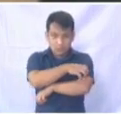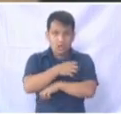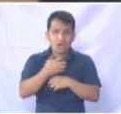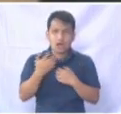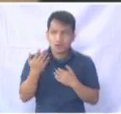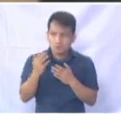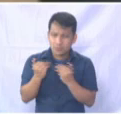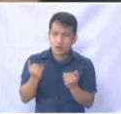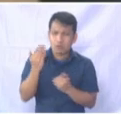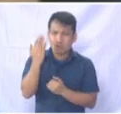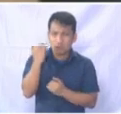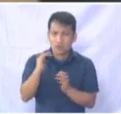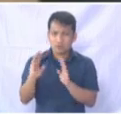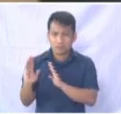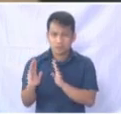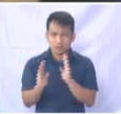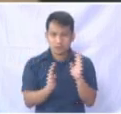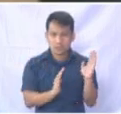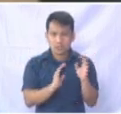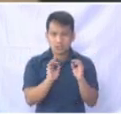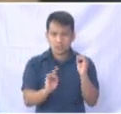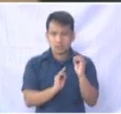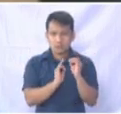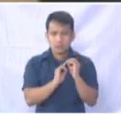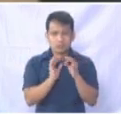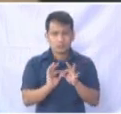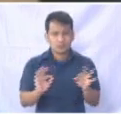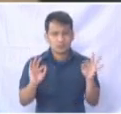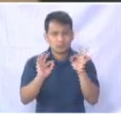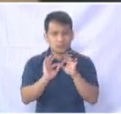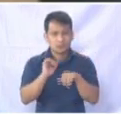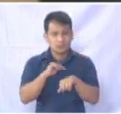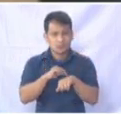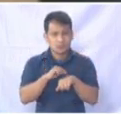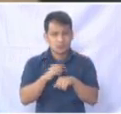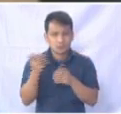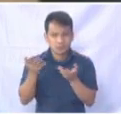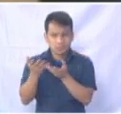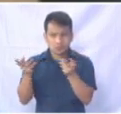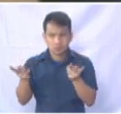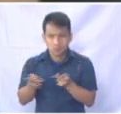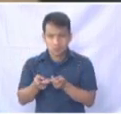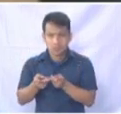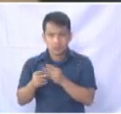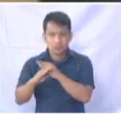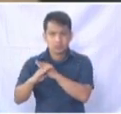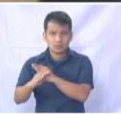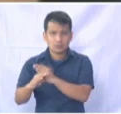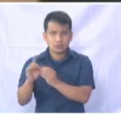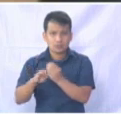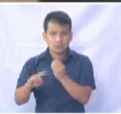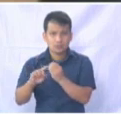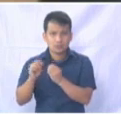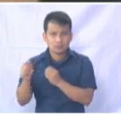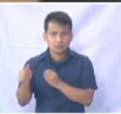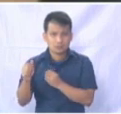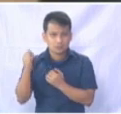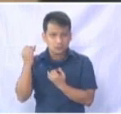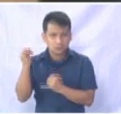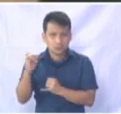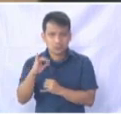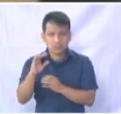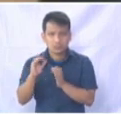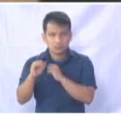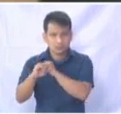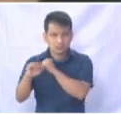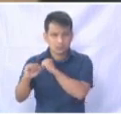kung saan yung very optimum time para magsagawa ng preventive immunization